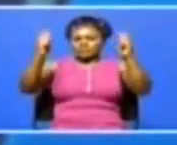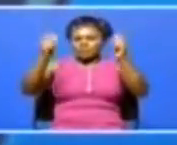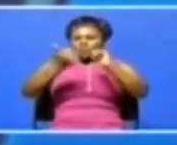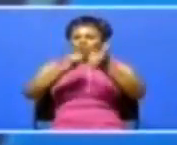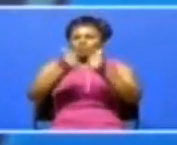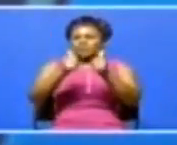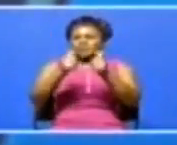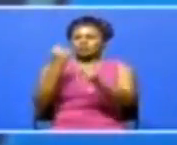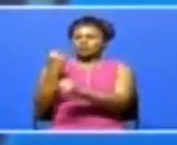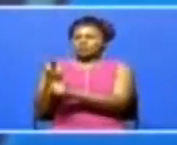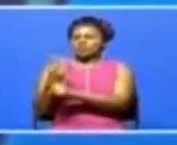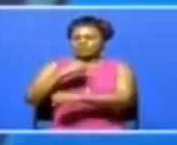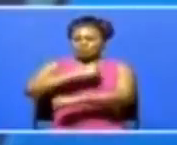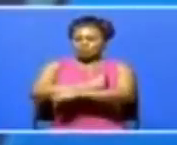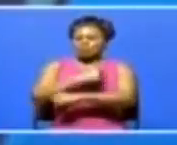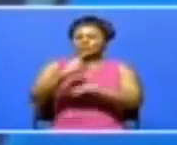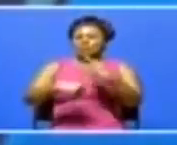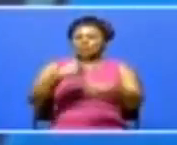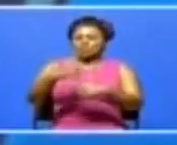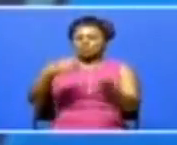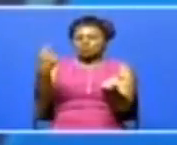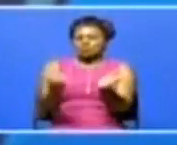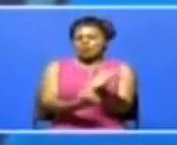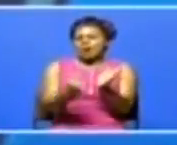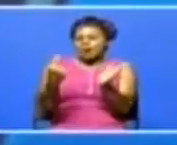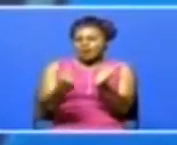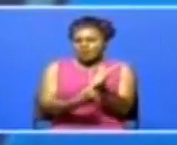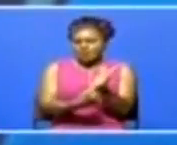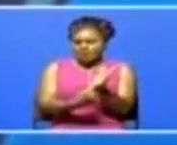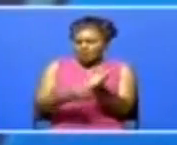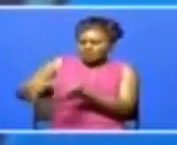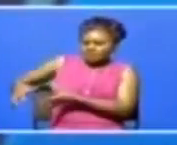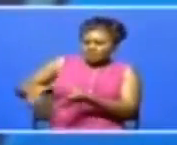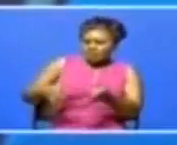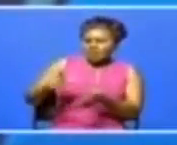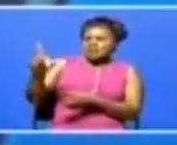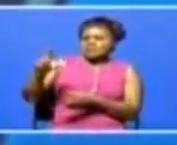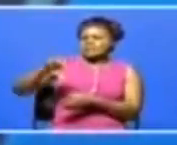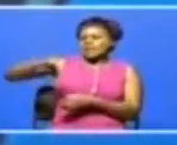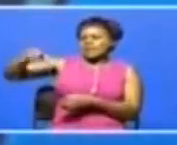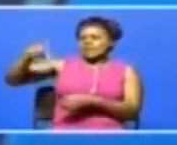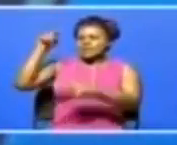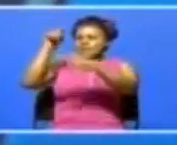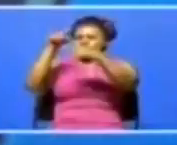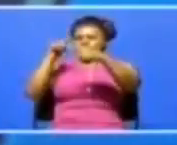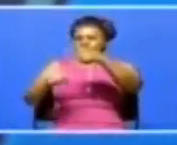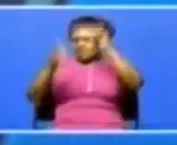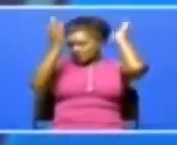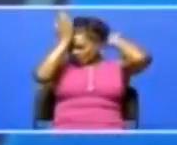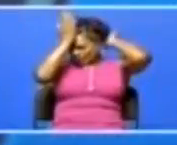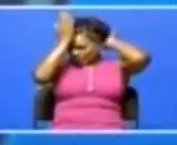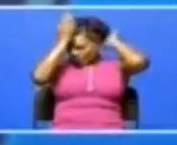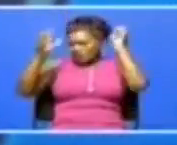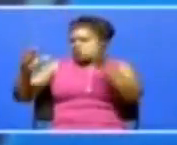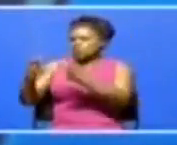mashindano ya shule za upili yanayoendelea nchini Uganda. Katika raga, Laser Hill ililipiza kisasi dhidi ya Kakamega kwenye mechi ya